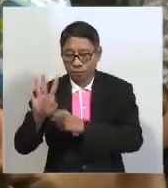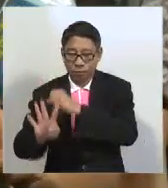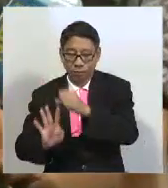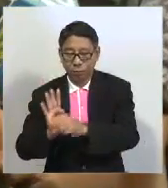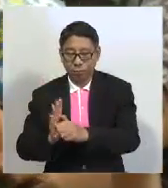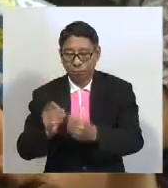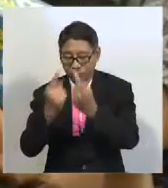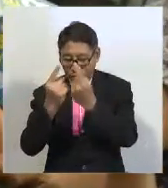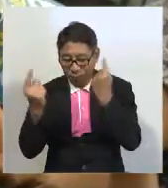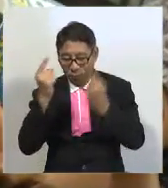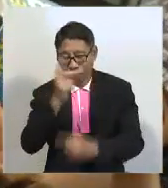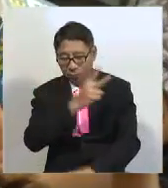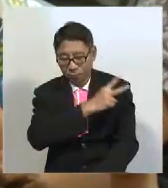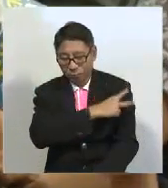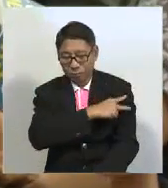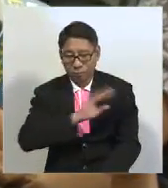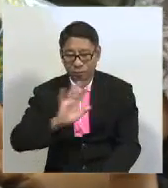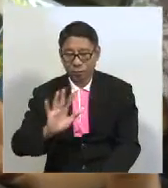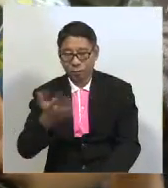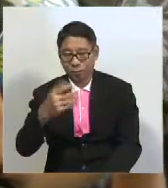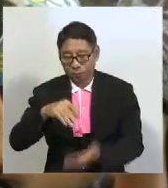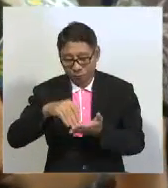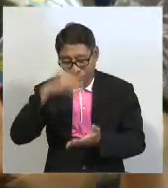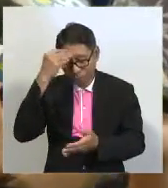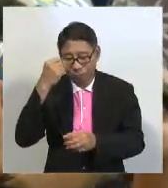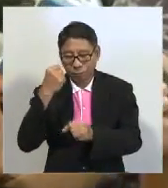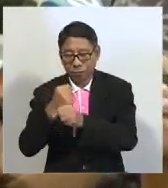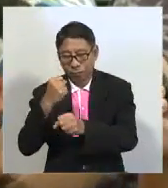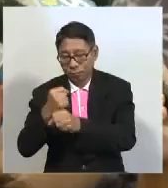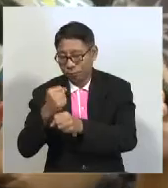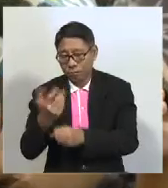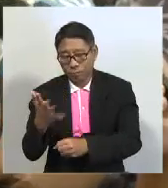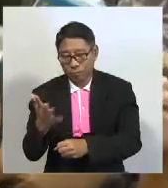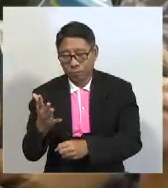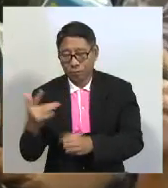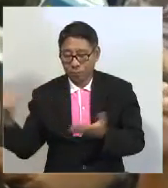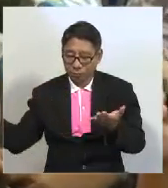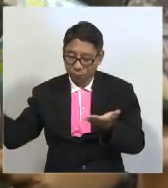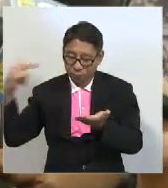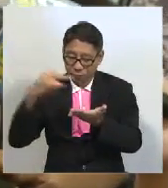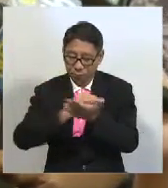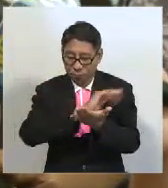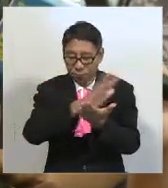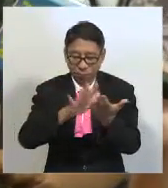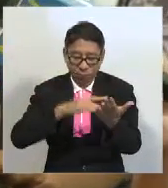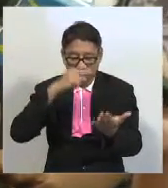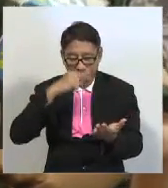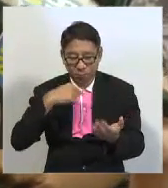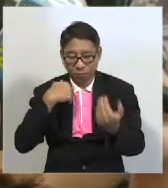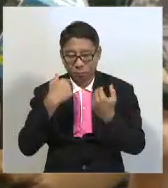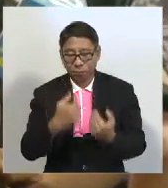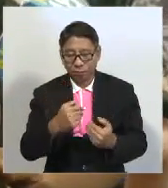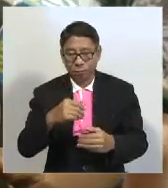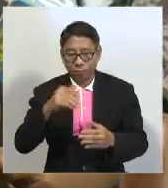ญาโทให้เรียนหนังสืออย่างเดียวไม่ทำงานกลับมาเมืองไทยปี47เพื่อลงส.